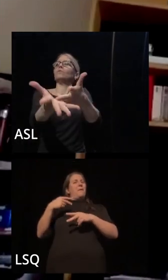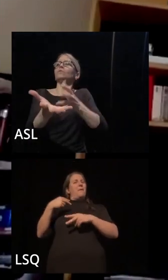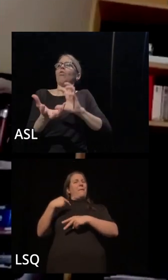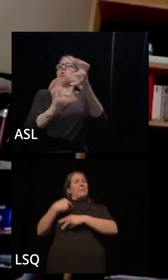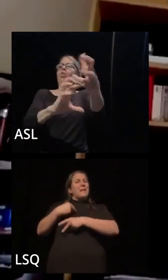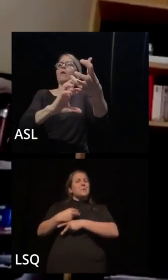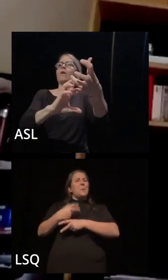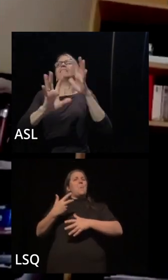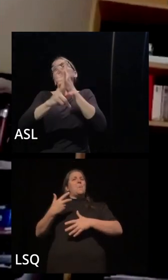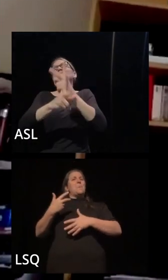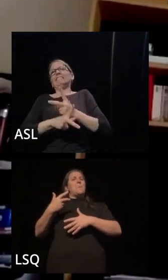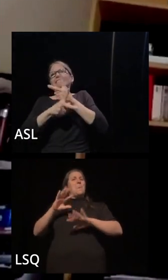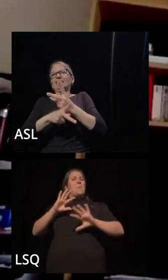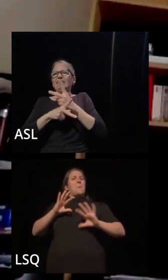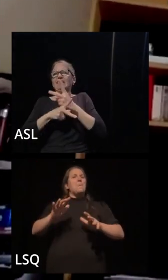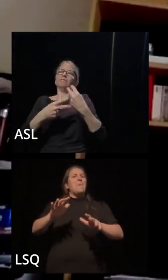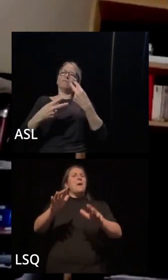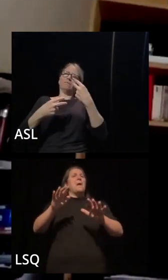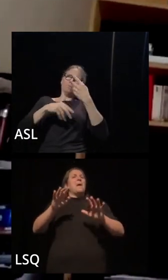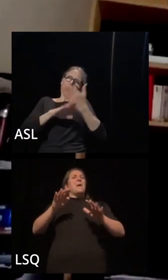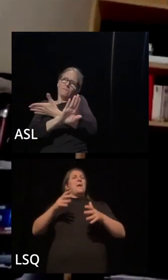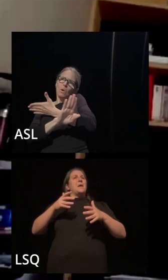des inversions